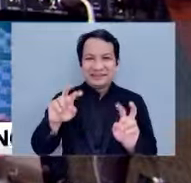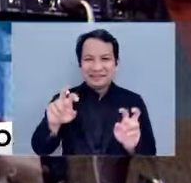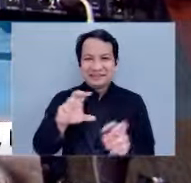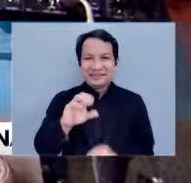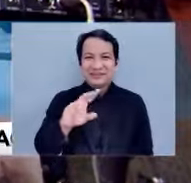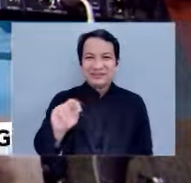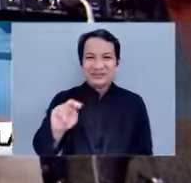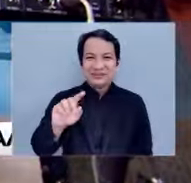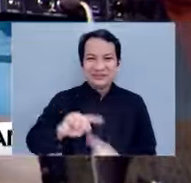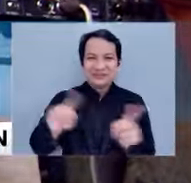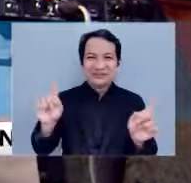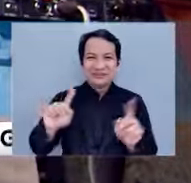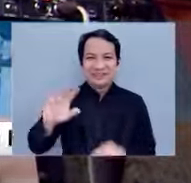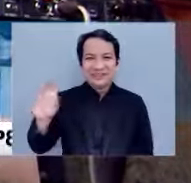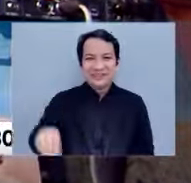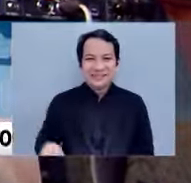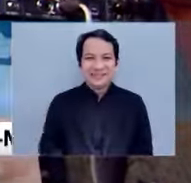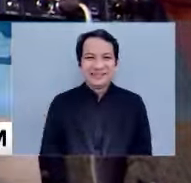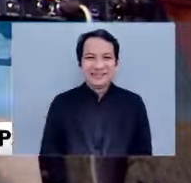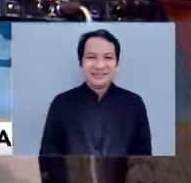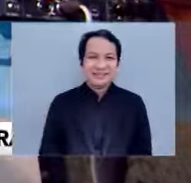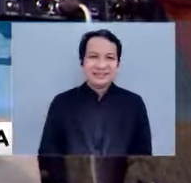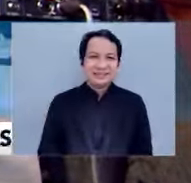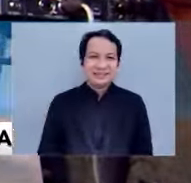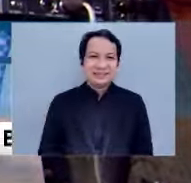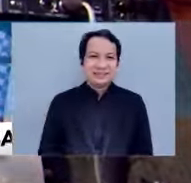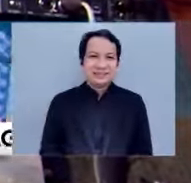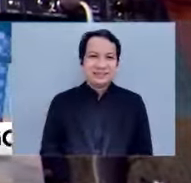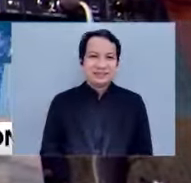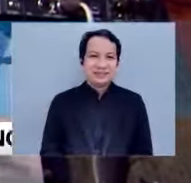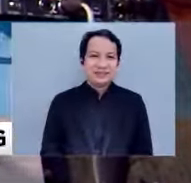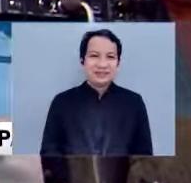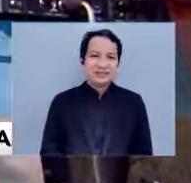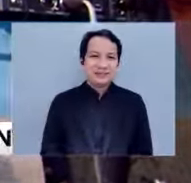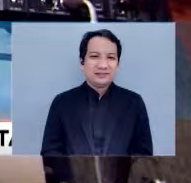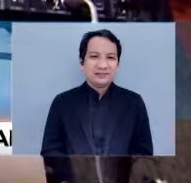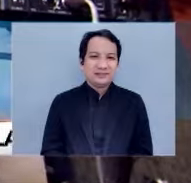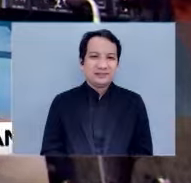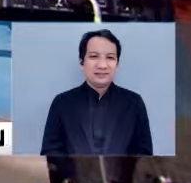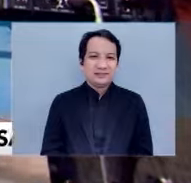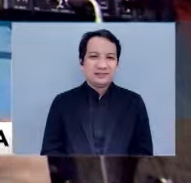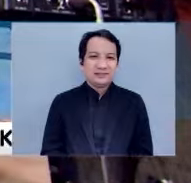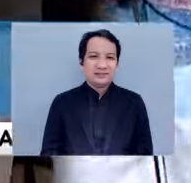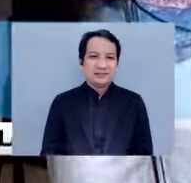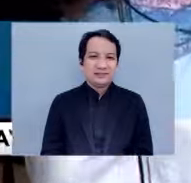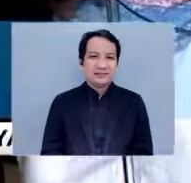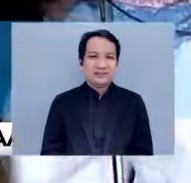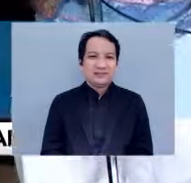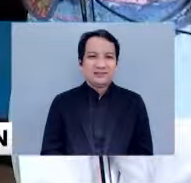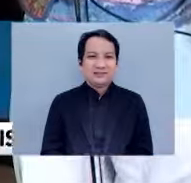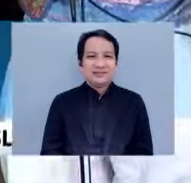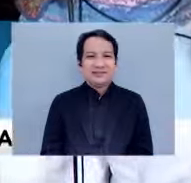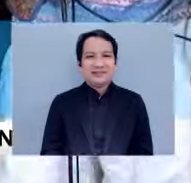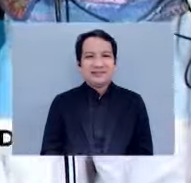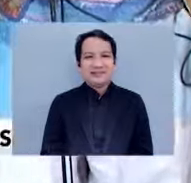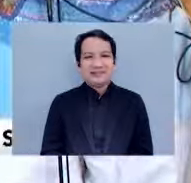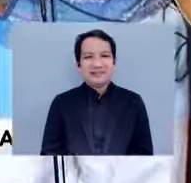ka ba? May ma... May mas pa. Dito ba? Let's go! Pero that was there. That was the past,